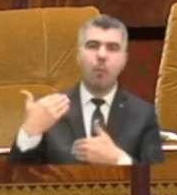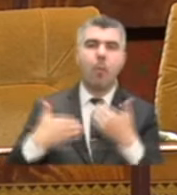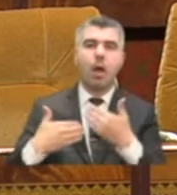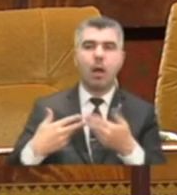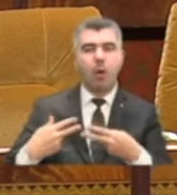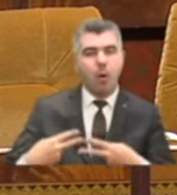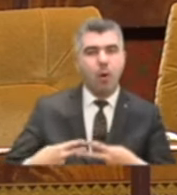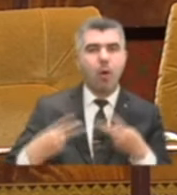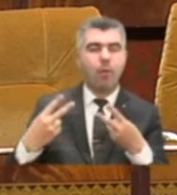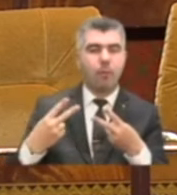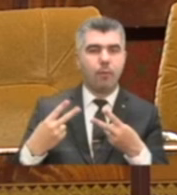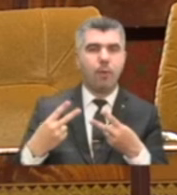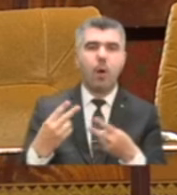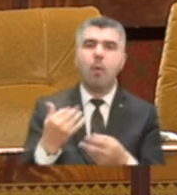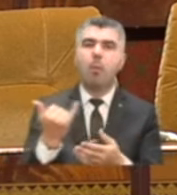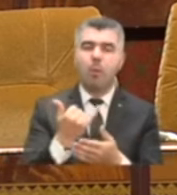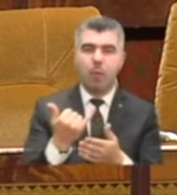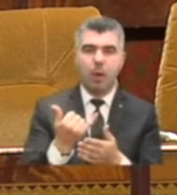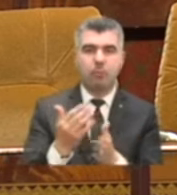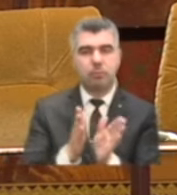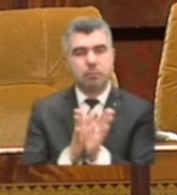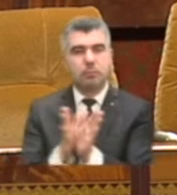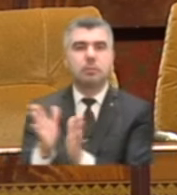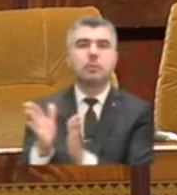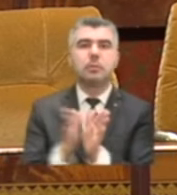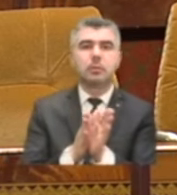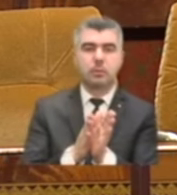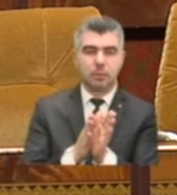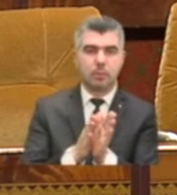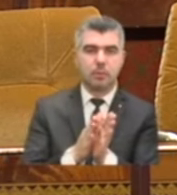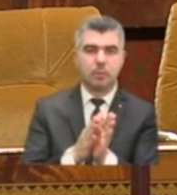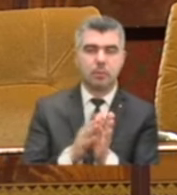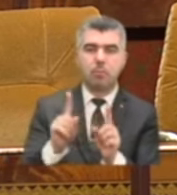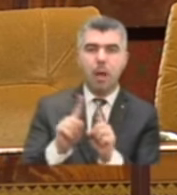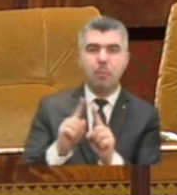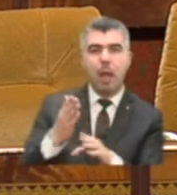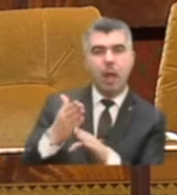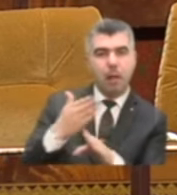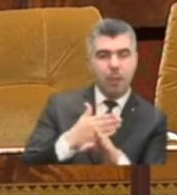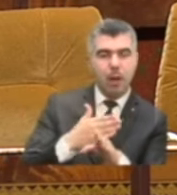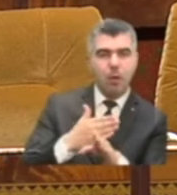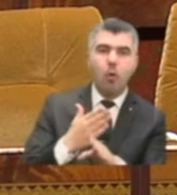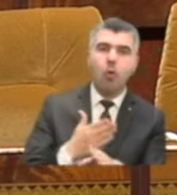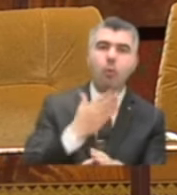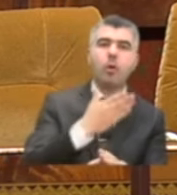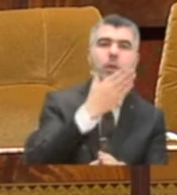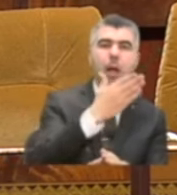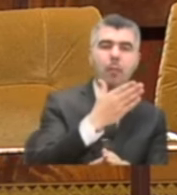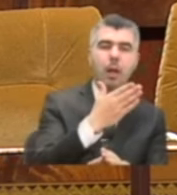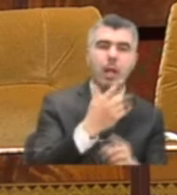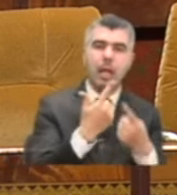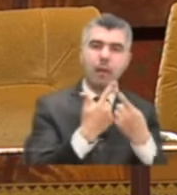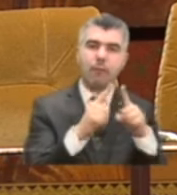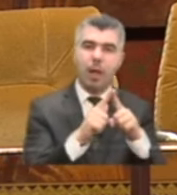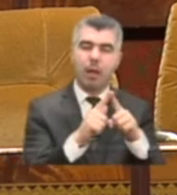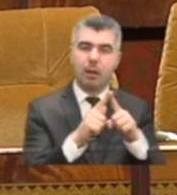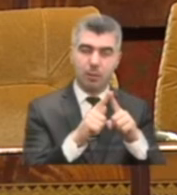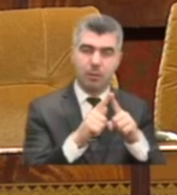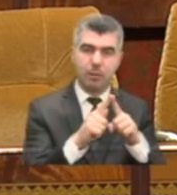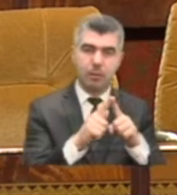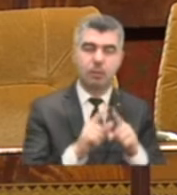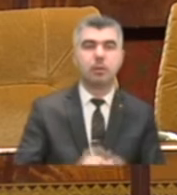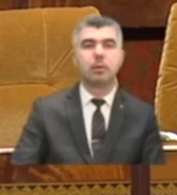اللي عتشكل مفترق بين ما كان واللي عيكون مستقبلا، ولكن نكون